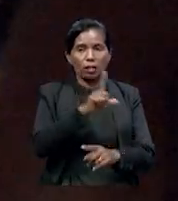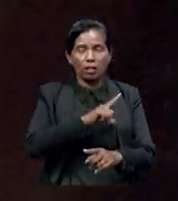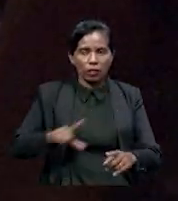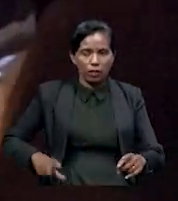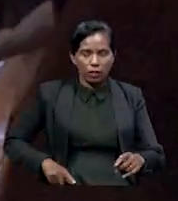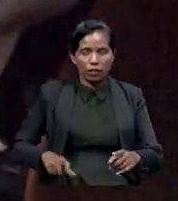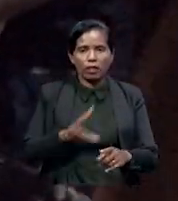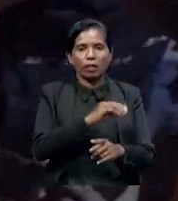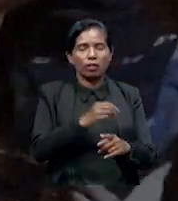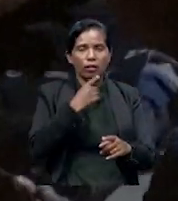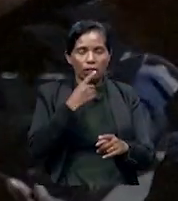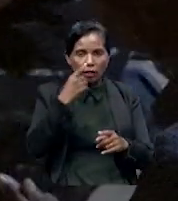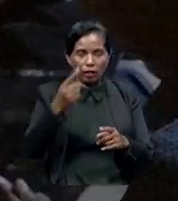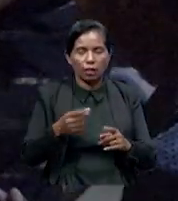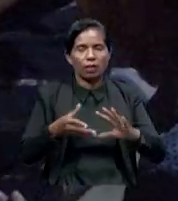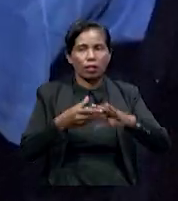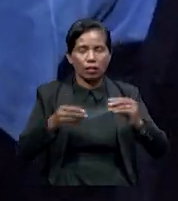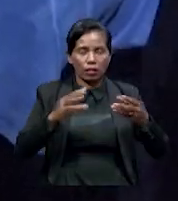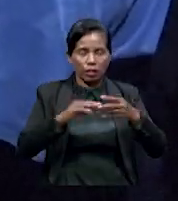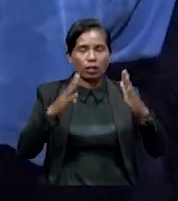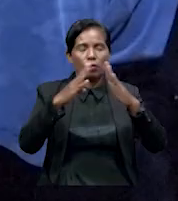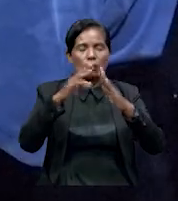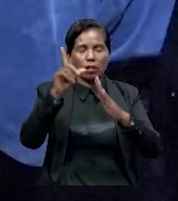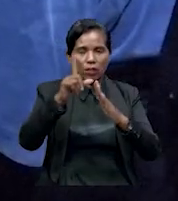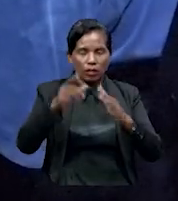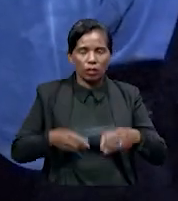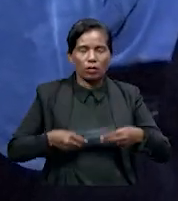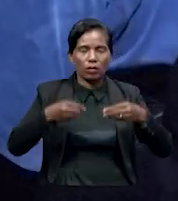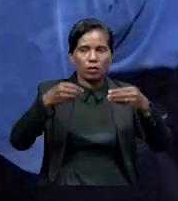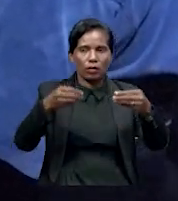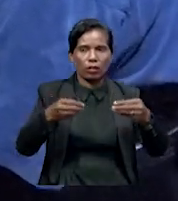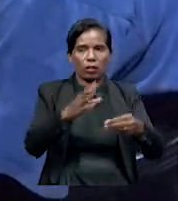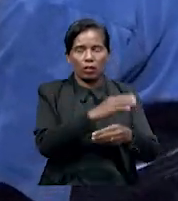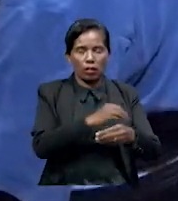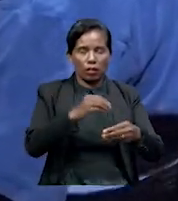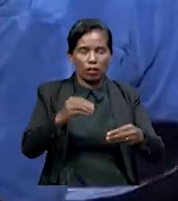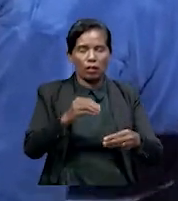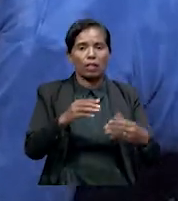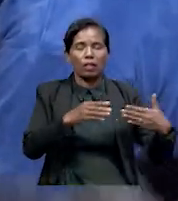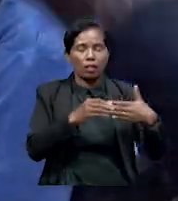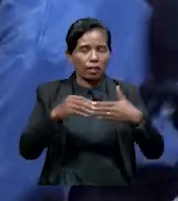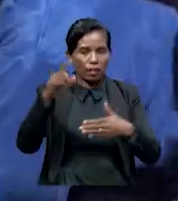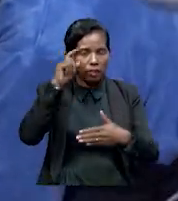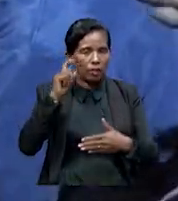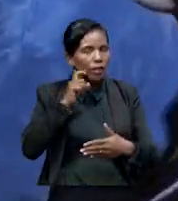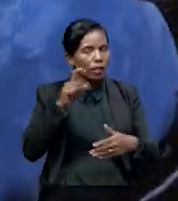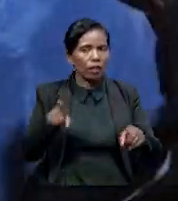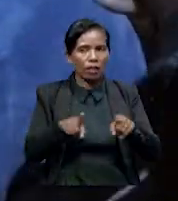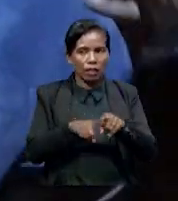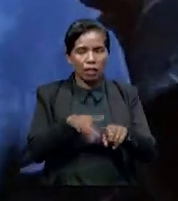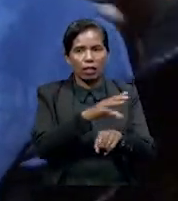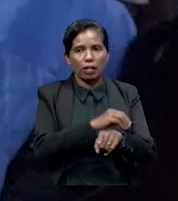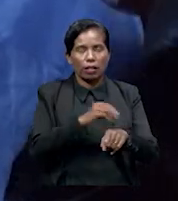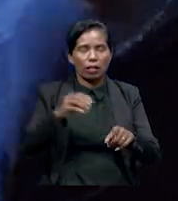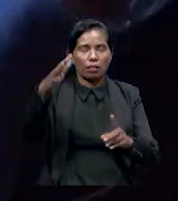lei budu da rem haktuir historia kona ba umalisan no entrega i tongka ida ba lider historiku ne hanesan lian nain no mos